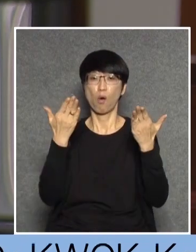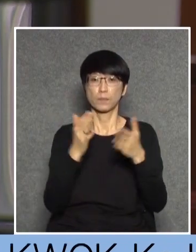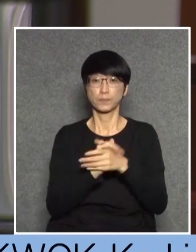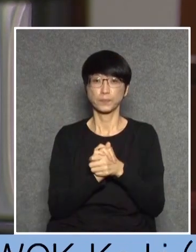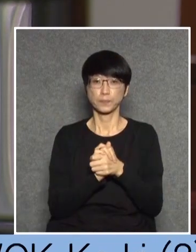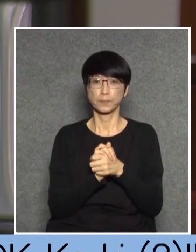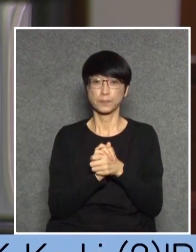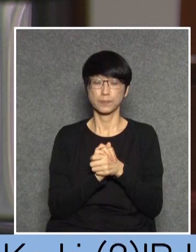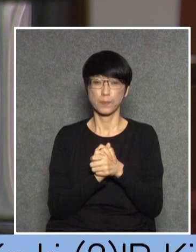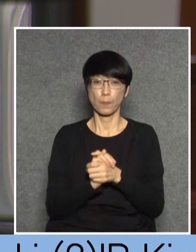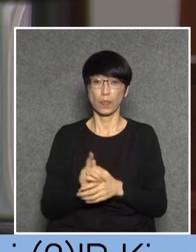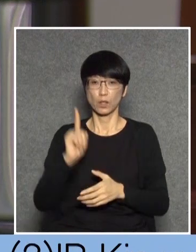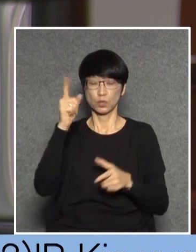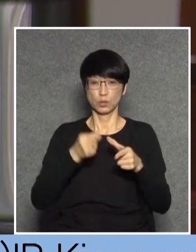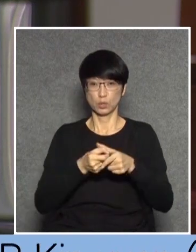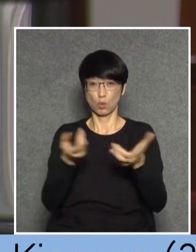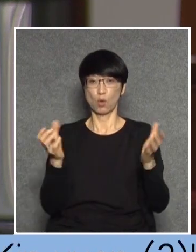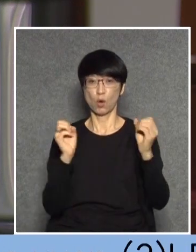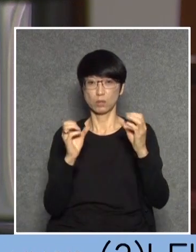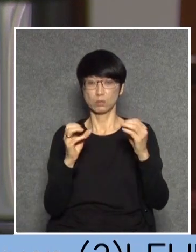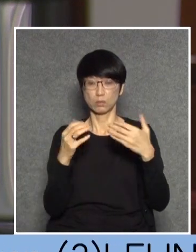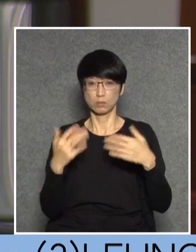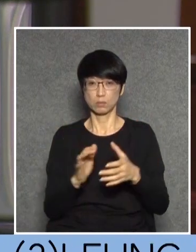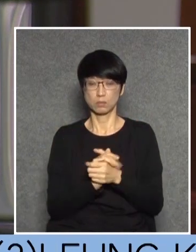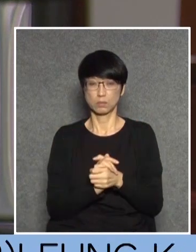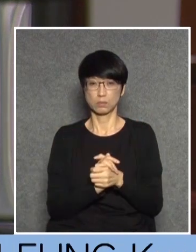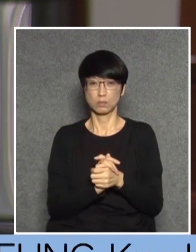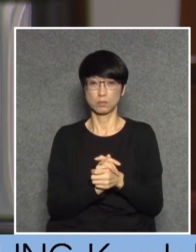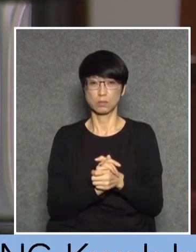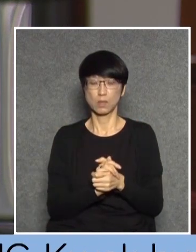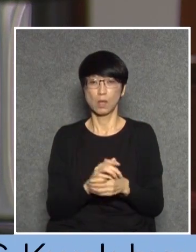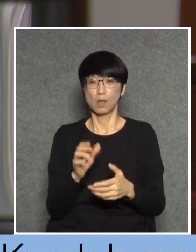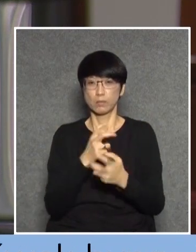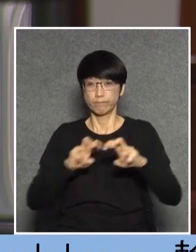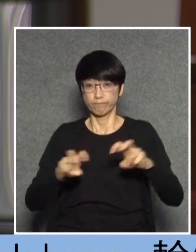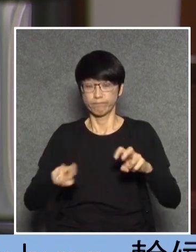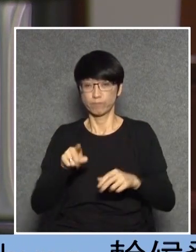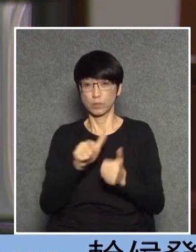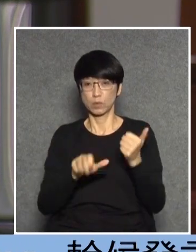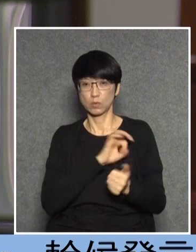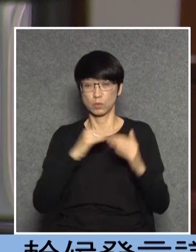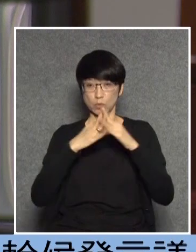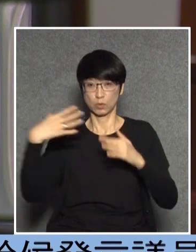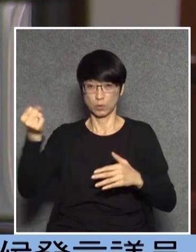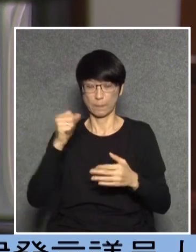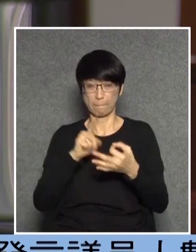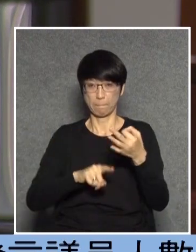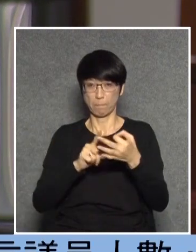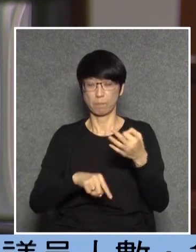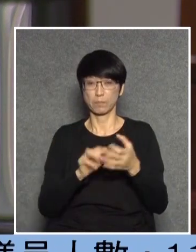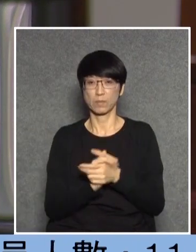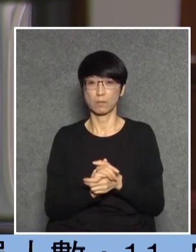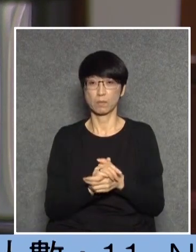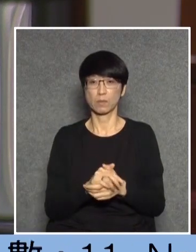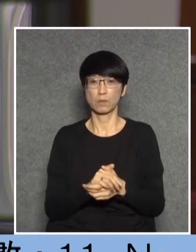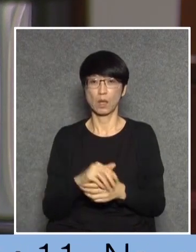喺上一次嘅公開聆訊之後，帳委會出咗個報告，強烈譴責呢個民航處處長即係羅崇文換